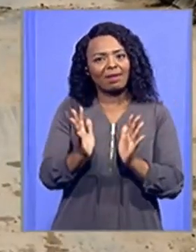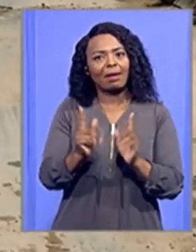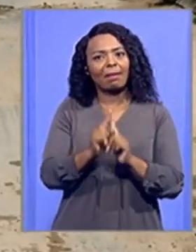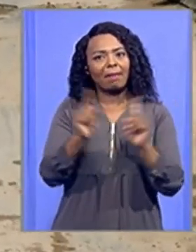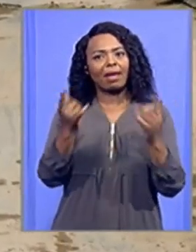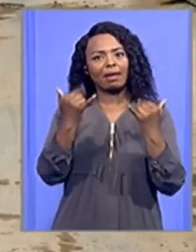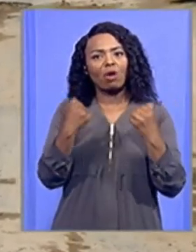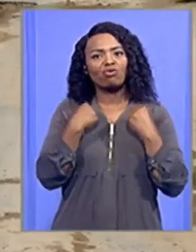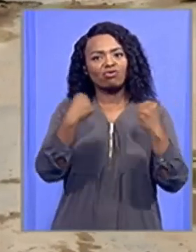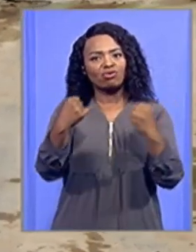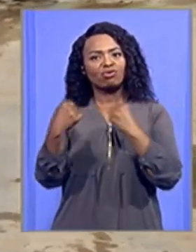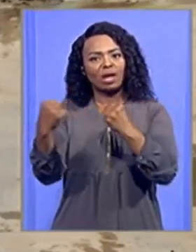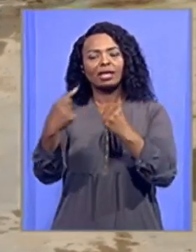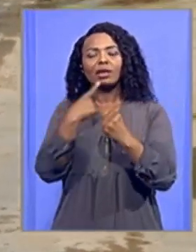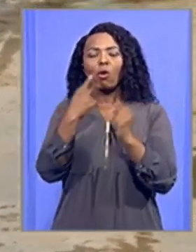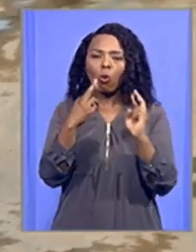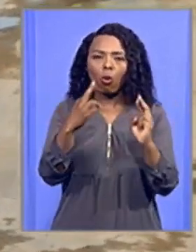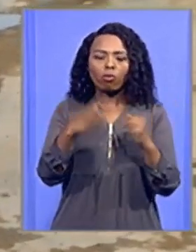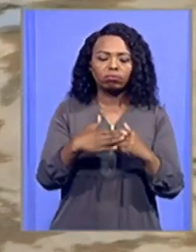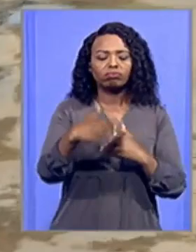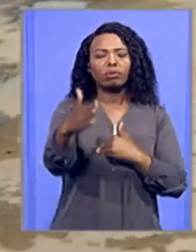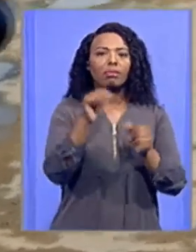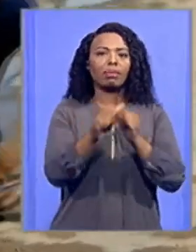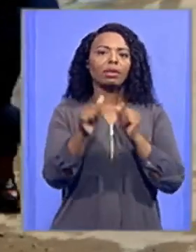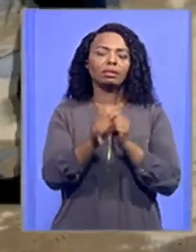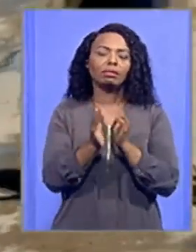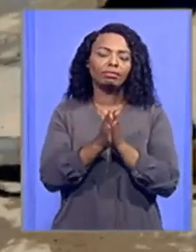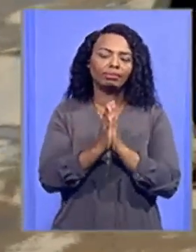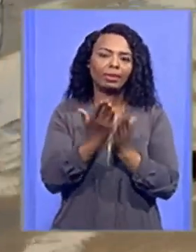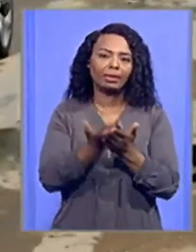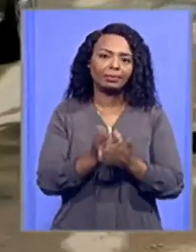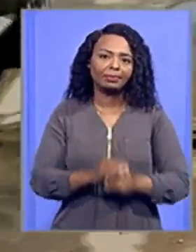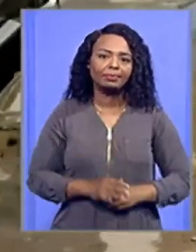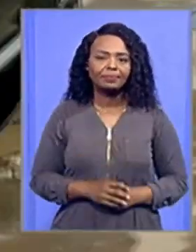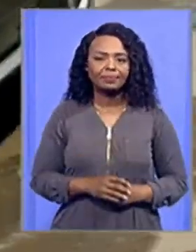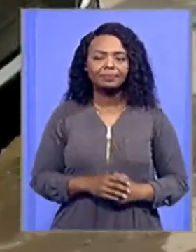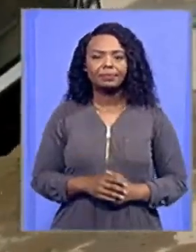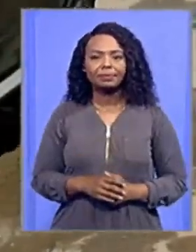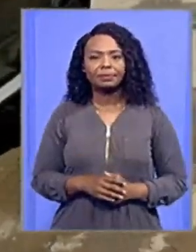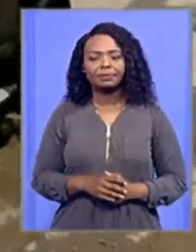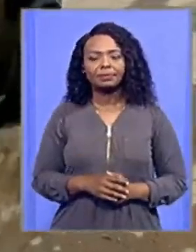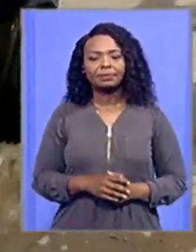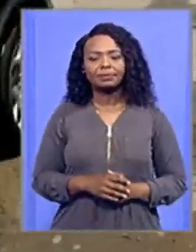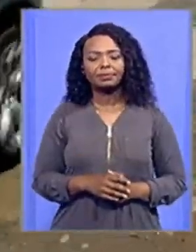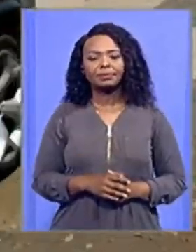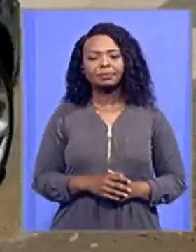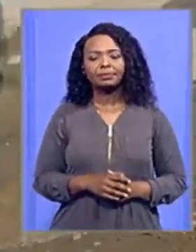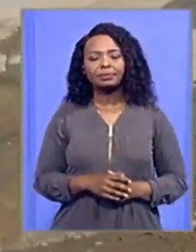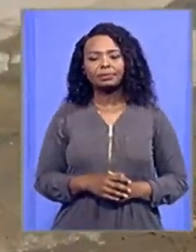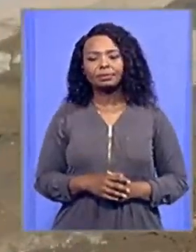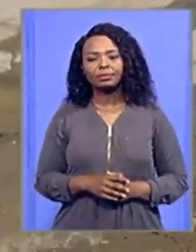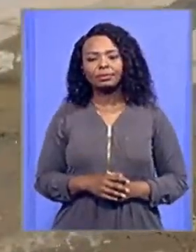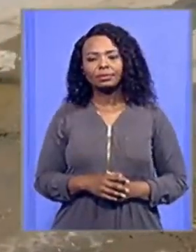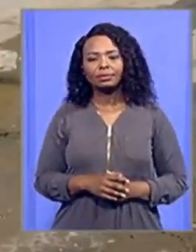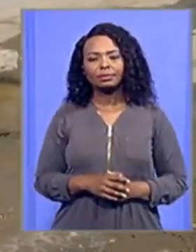bakgweetsi ba solofela fa seemo se tla tokafala. Ke Mpho Lepedi, dikgang tsona ke tsa SABC mo Nomahikeng.